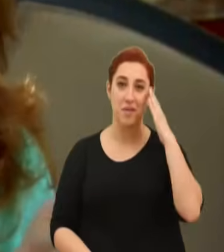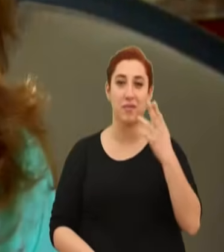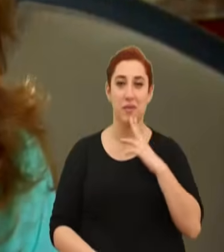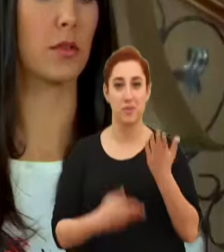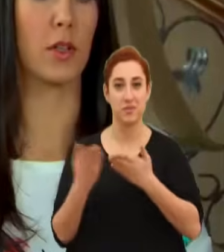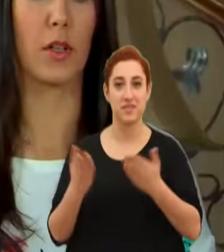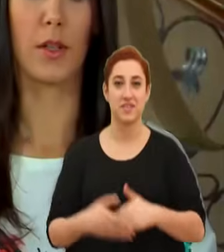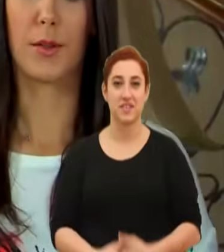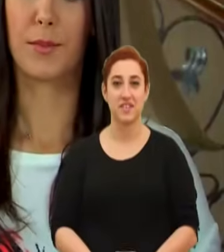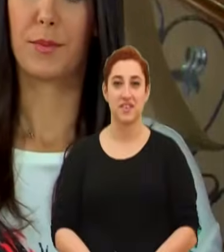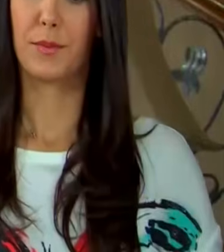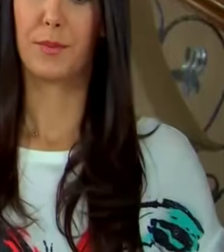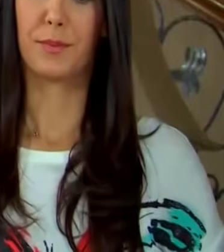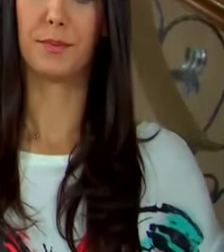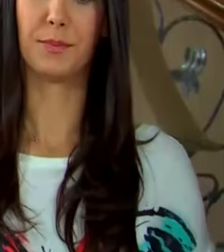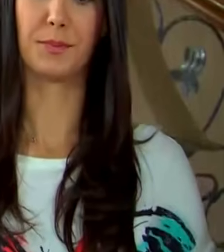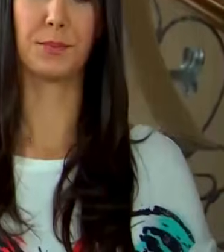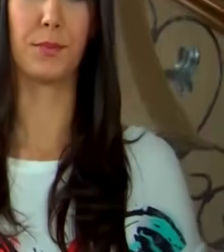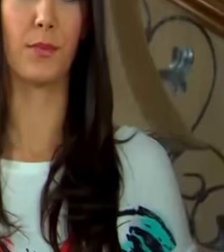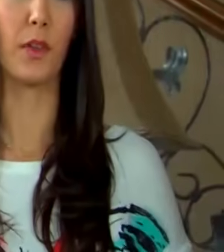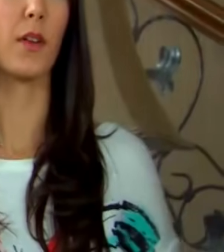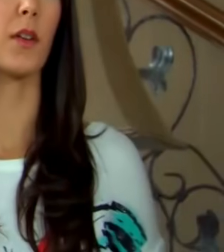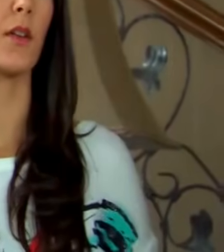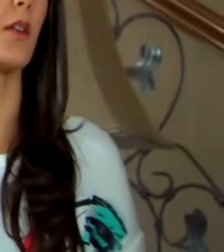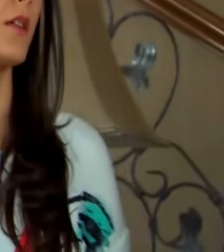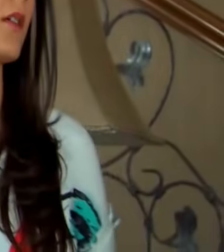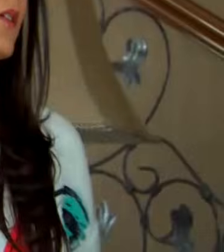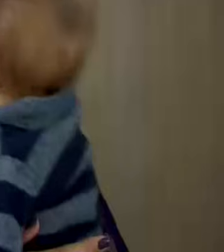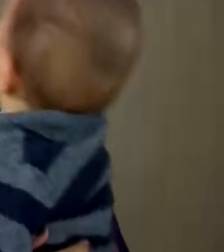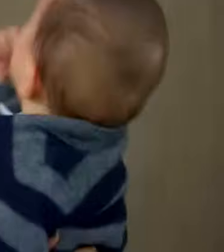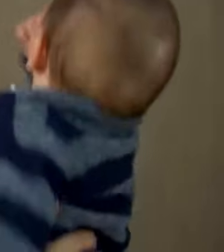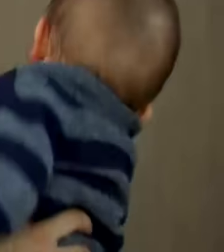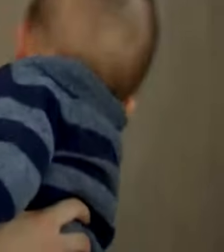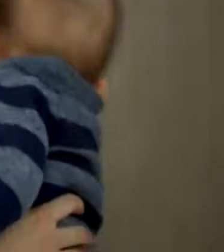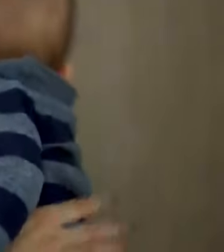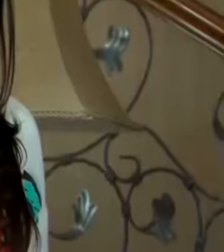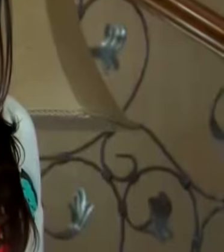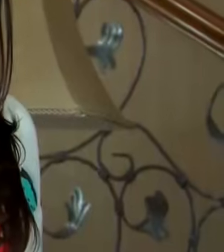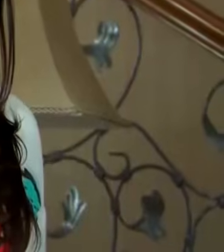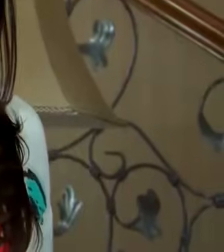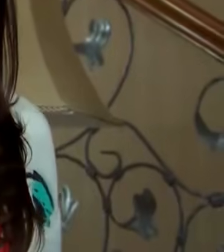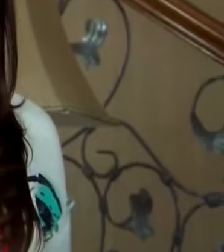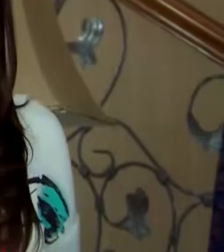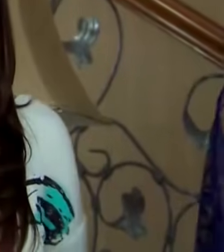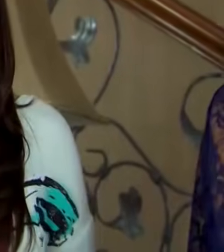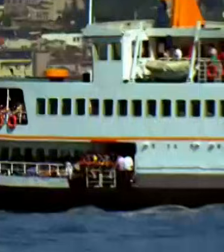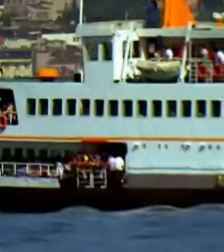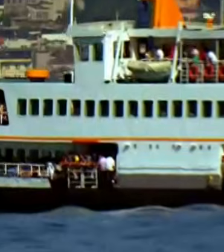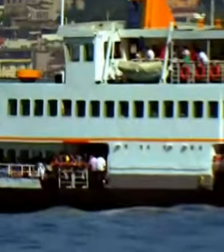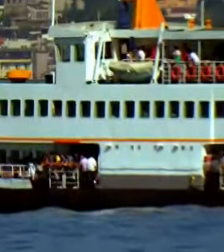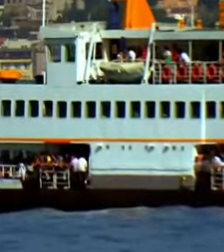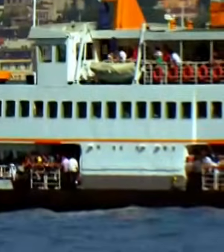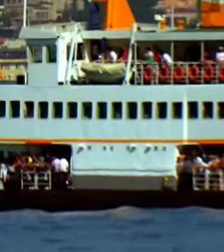Merhaba efendim, buyurun. Ramin ne olduğunu anlamadı, şaşkın. Nazlı sıkıntıdan oflayıp pufluyor.